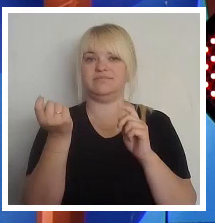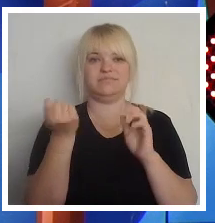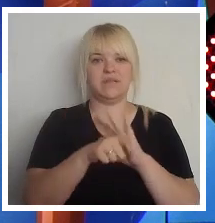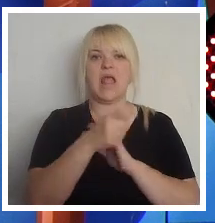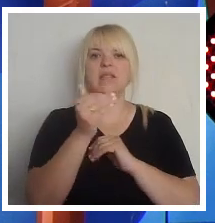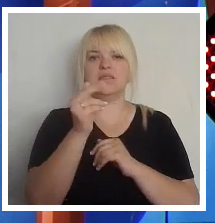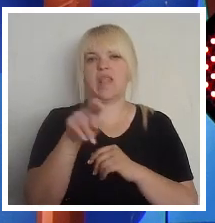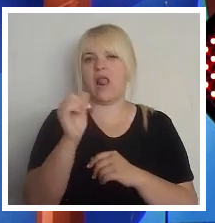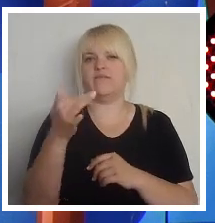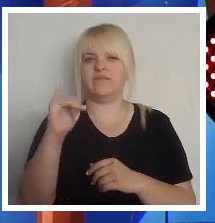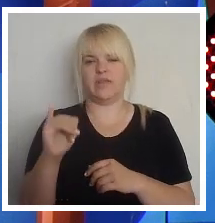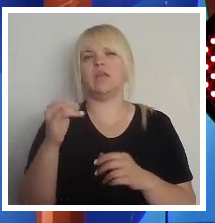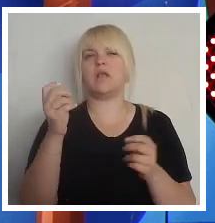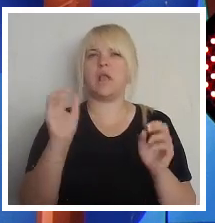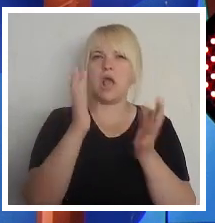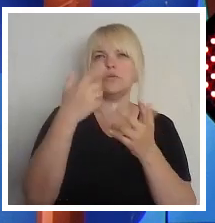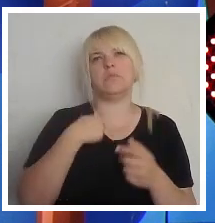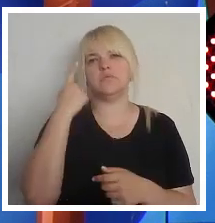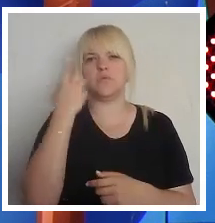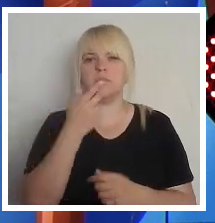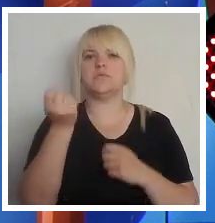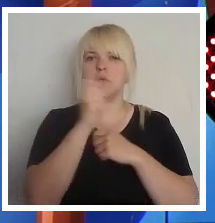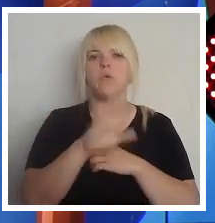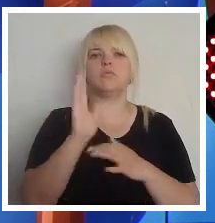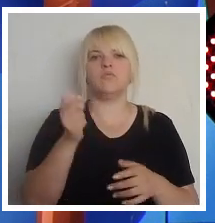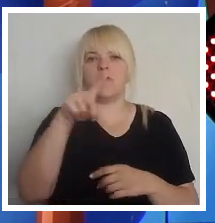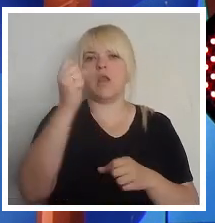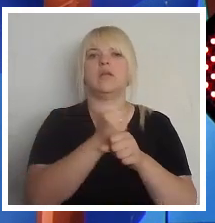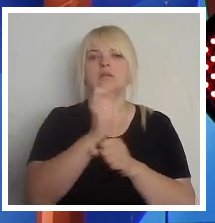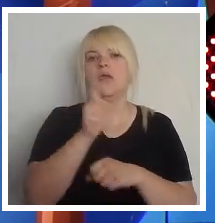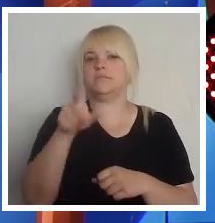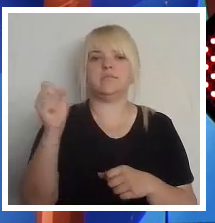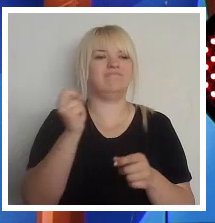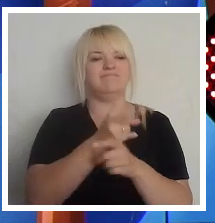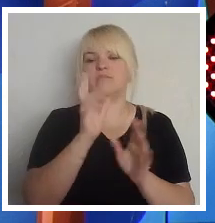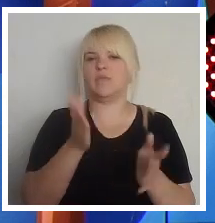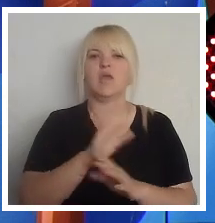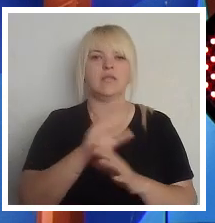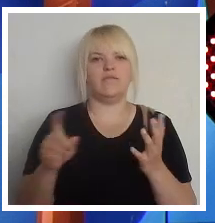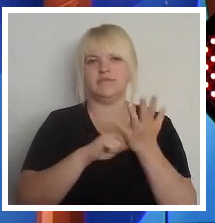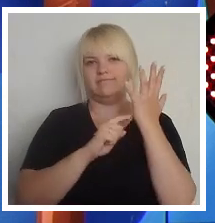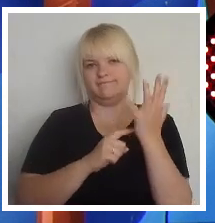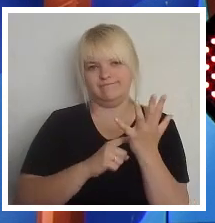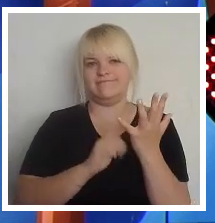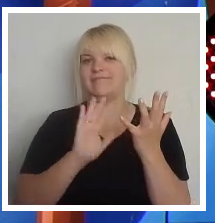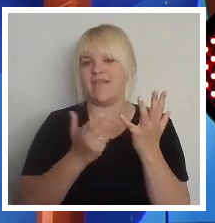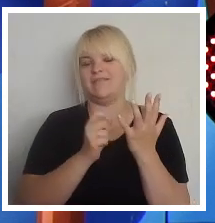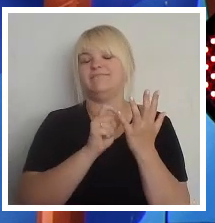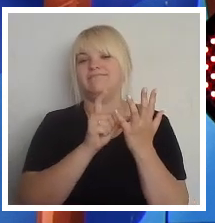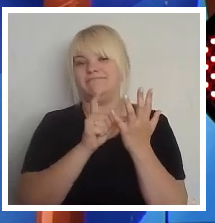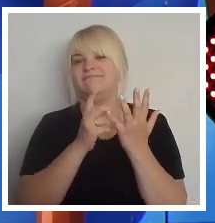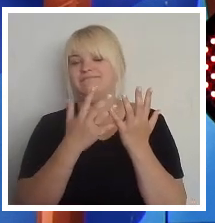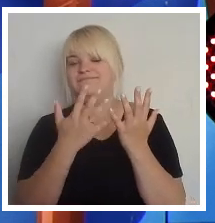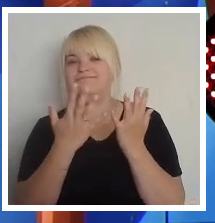es domāju, mēs noteikti zaudātu vairākus darbiniekus. Un tie nebūtu uz vienas rokas pirkstiem saskaitām. Nedaudz